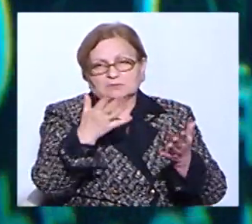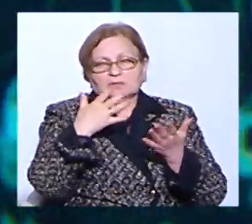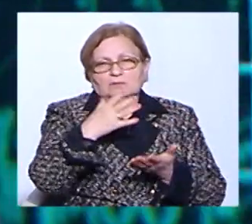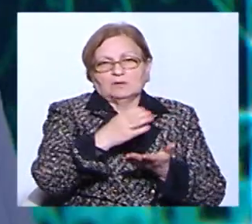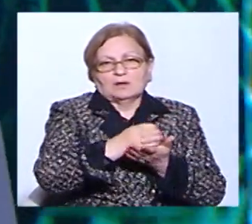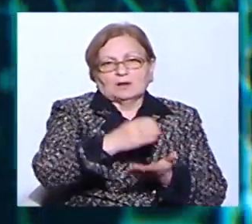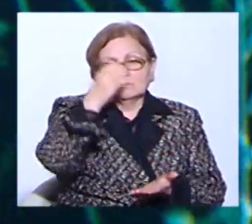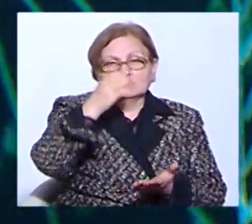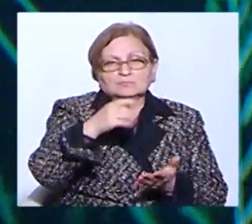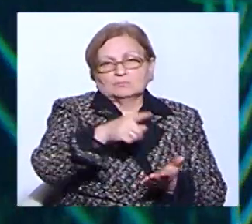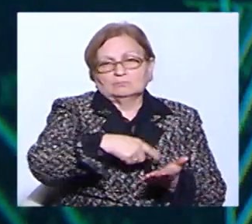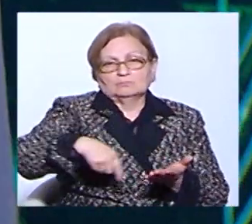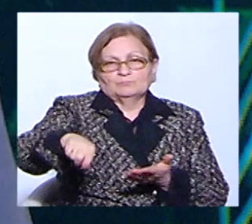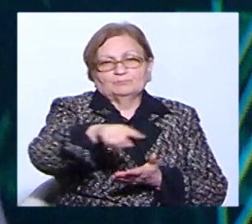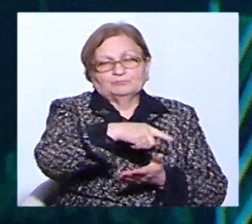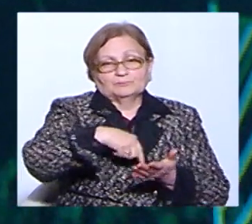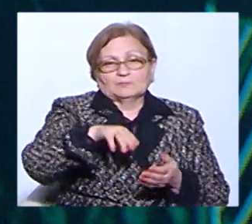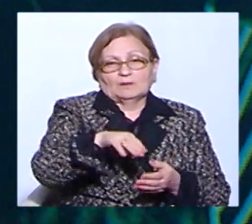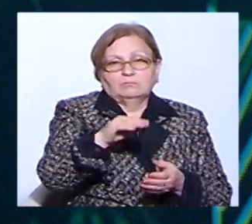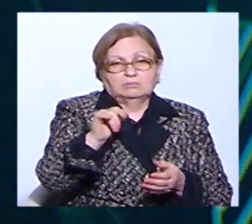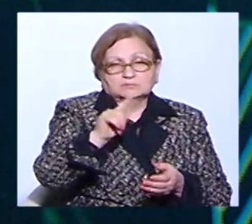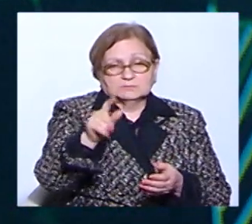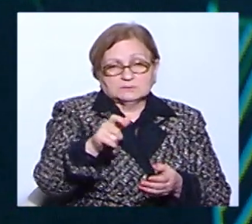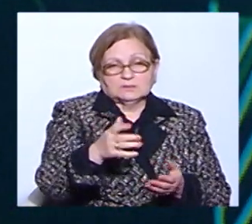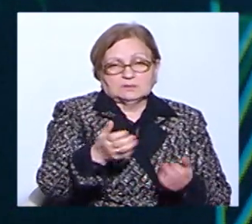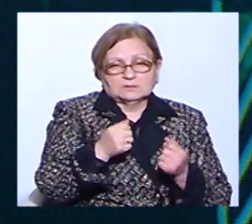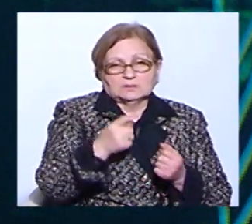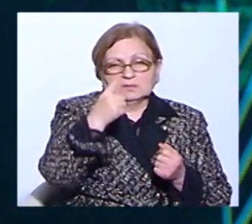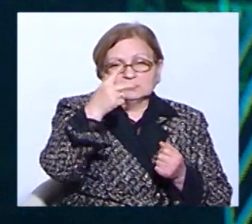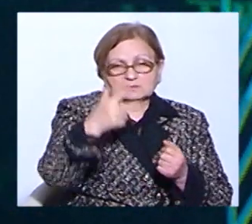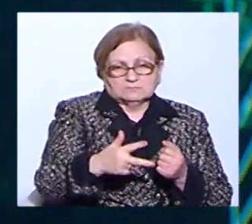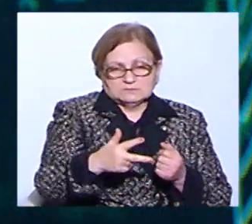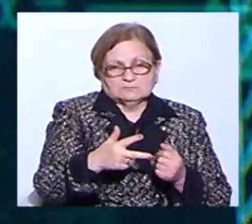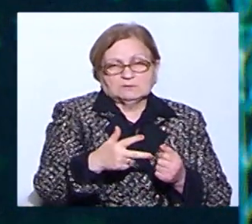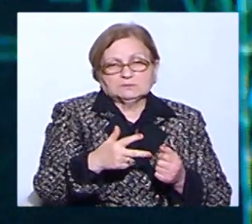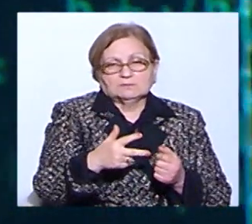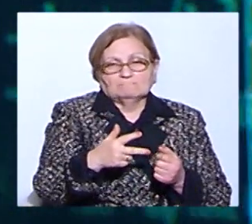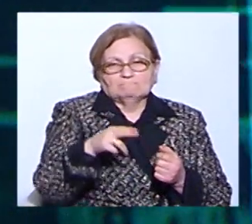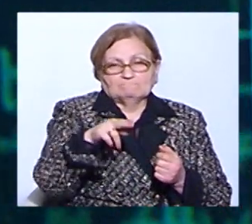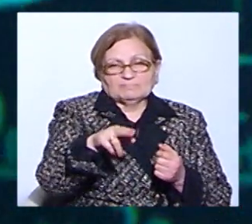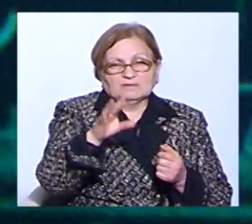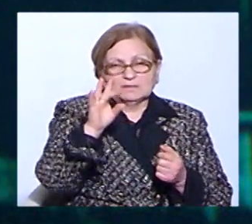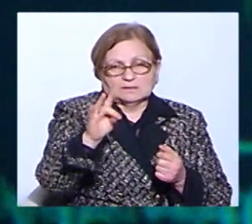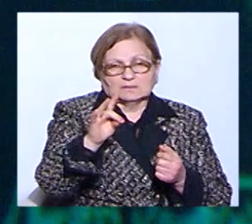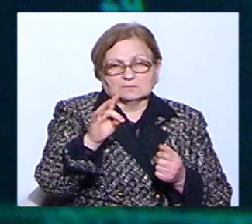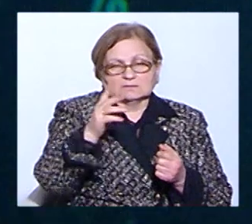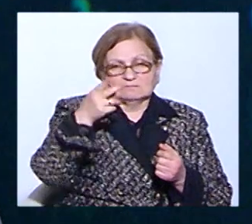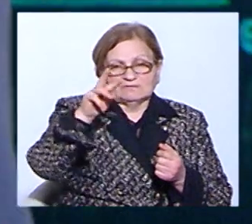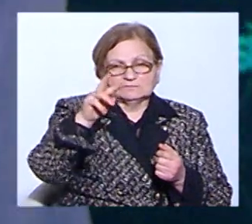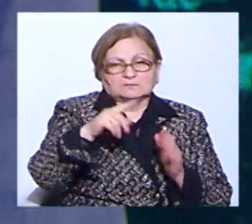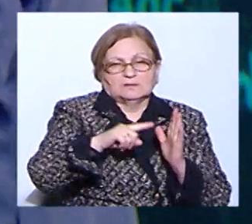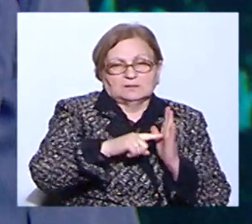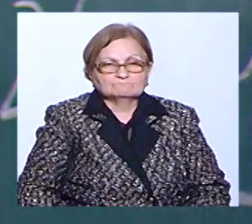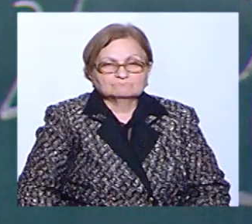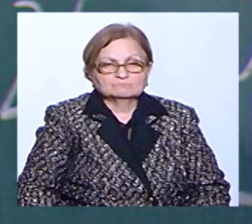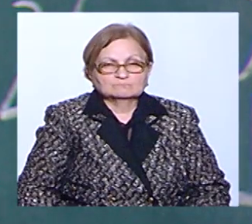კონუსის ფუძე, რომელიც არის წრე და რომელიც ფართობი არის π r კვადრატი. გამოვიდა 1/3 π r კვადრატი